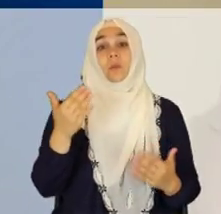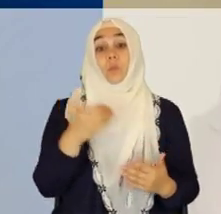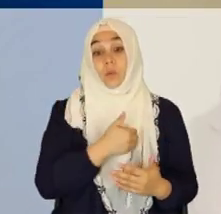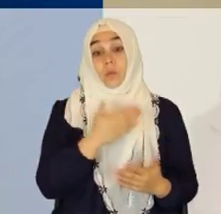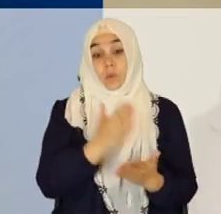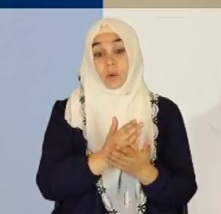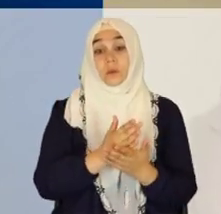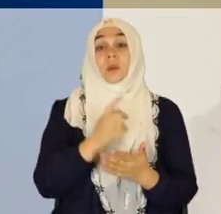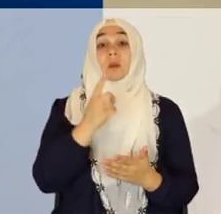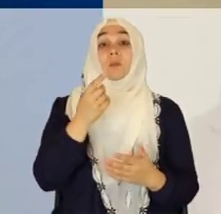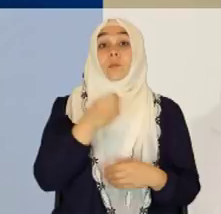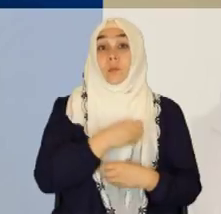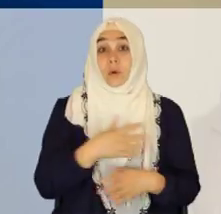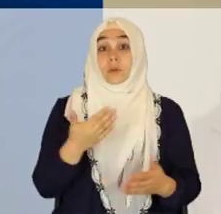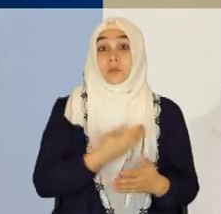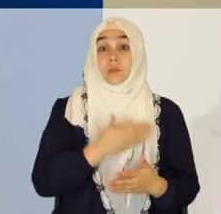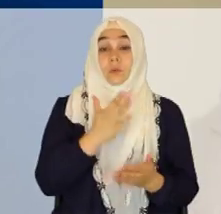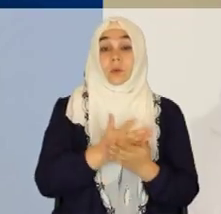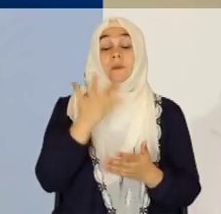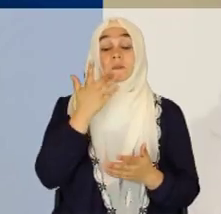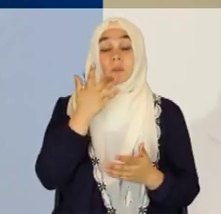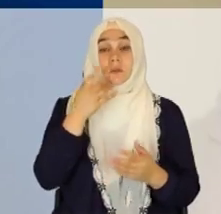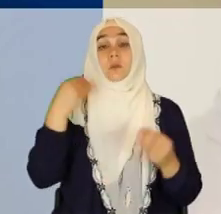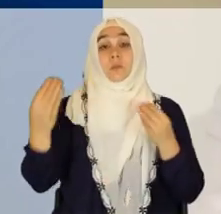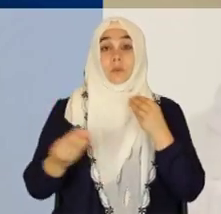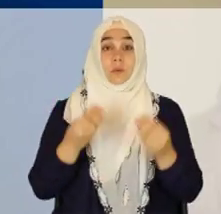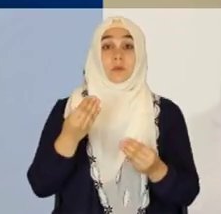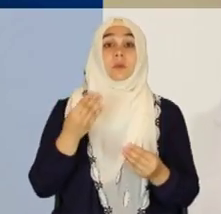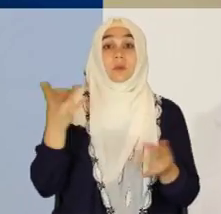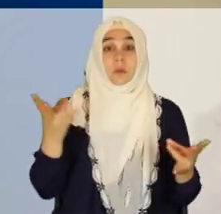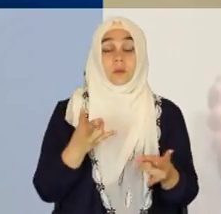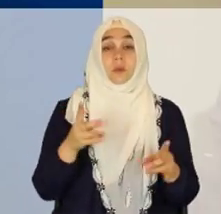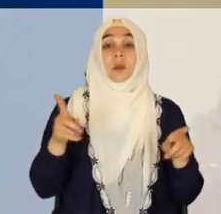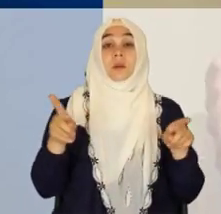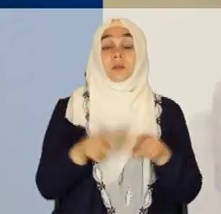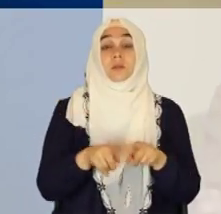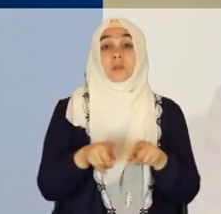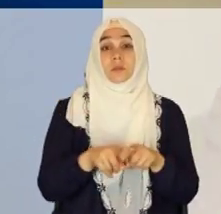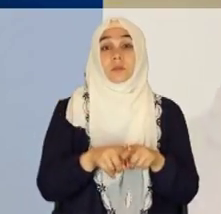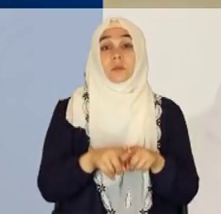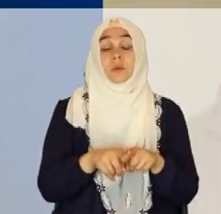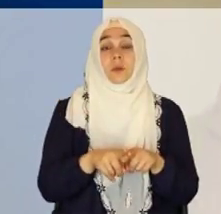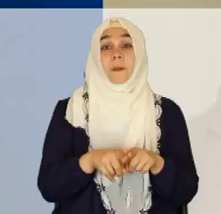Imkoni bor mu'min musulmonlar buni qilib turish kerak deb endi shu nima